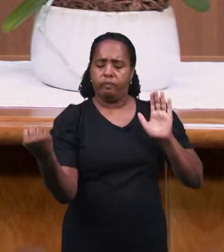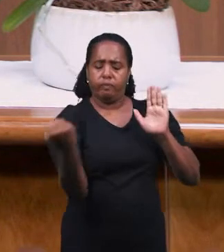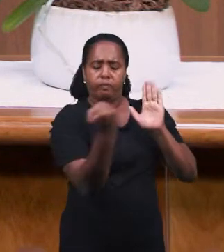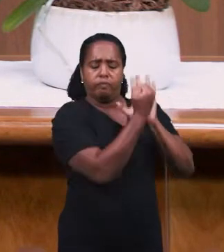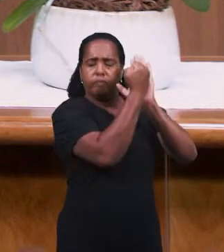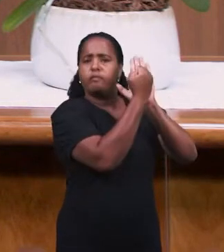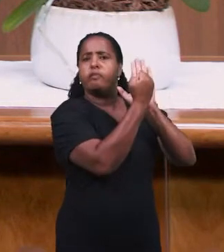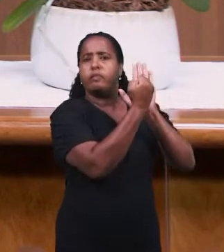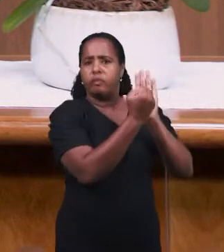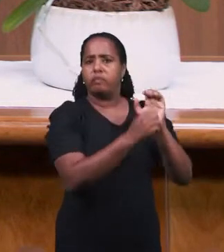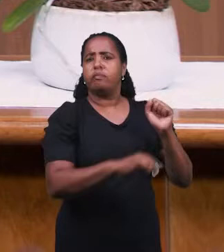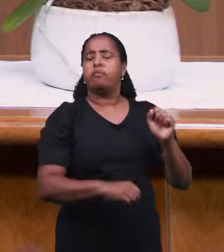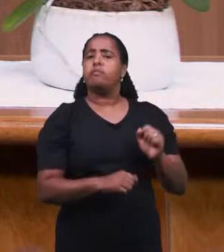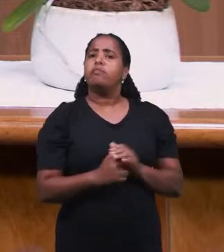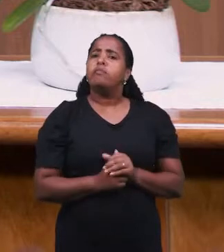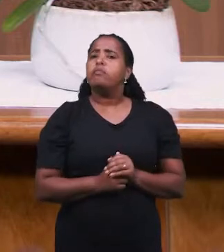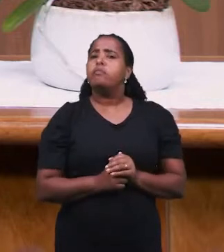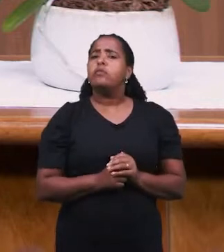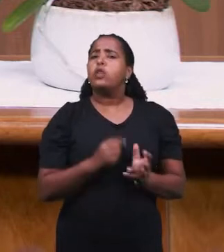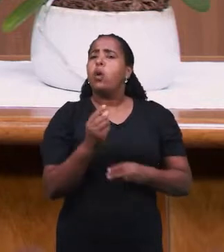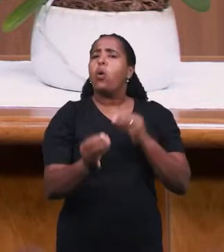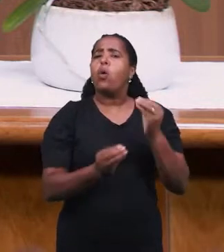Et la marque du sang